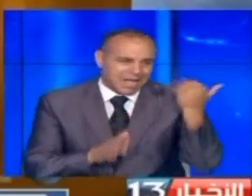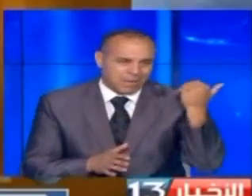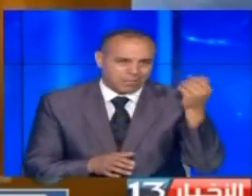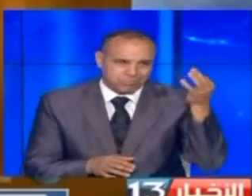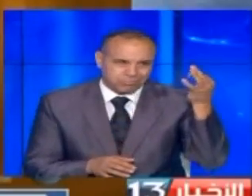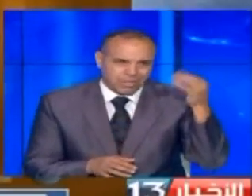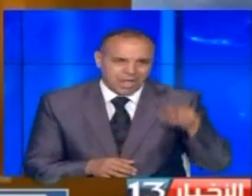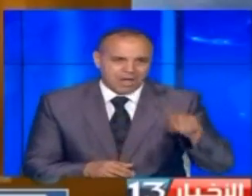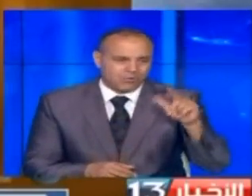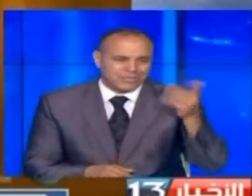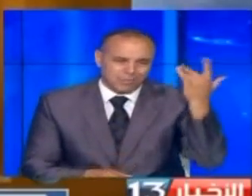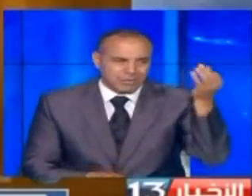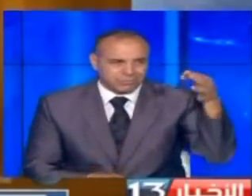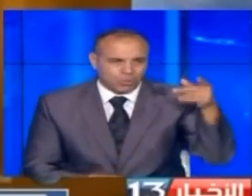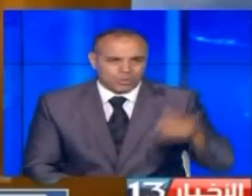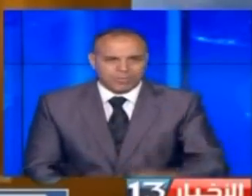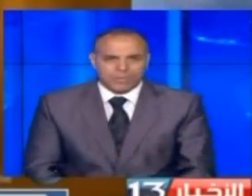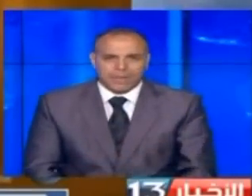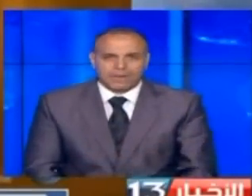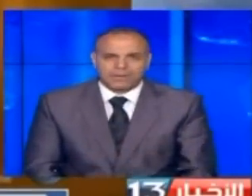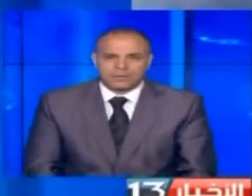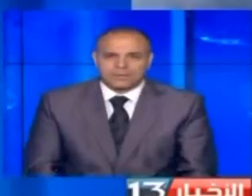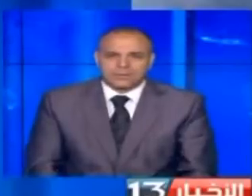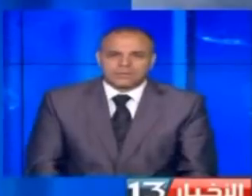الأمريكية 2016.